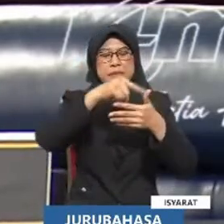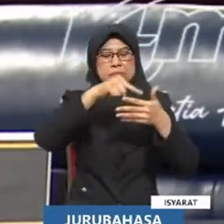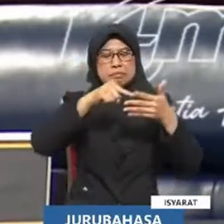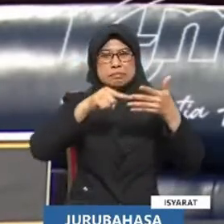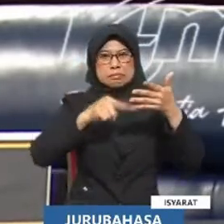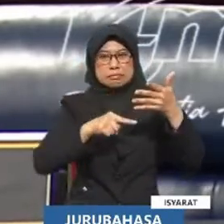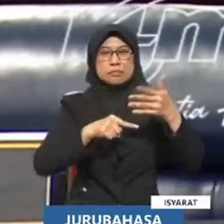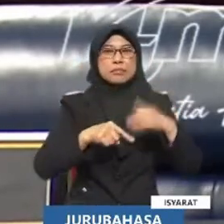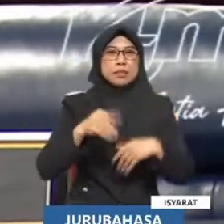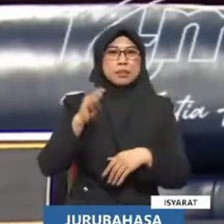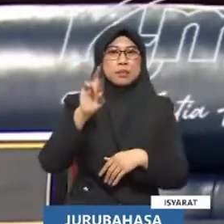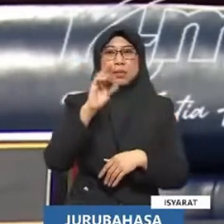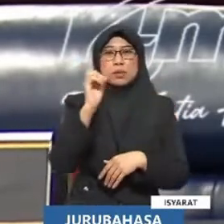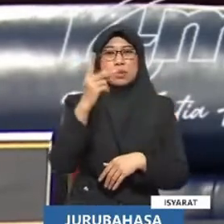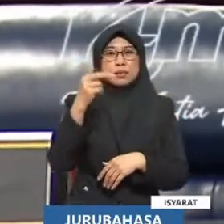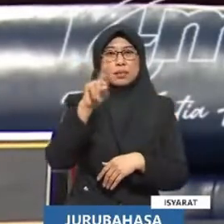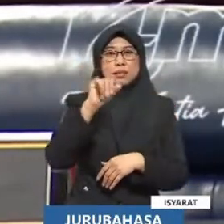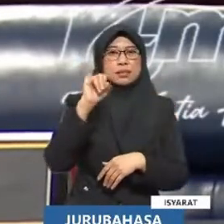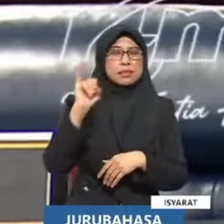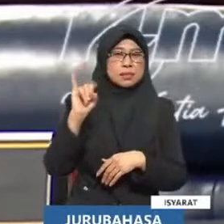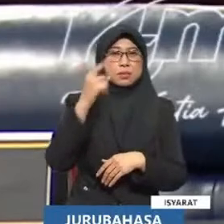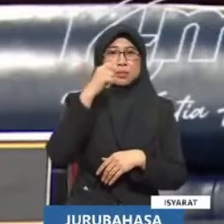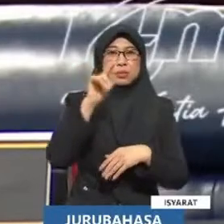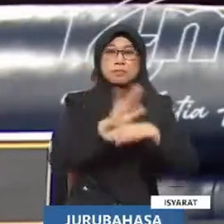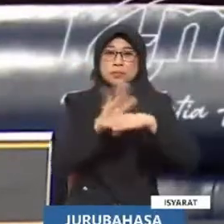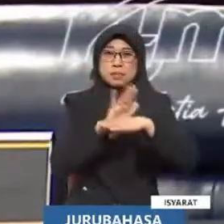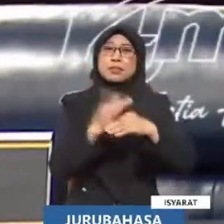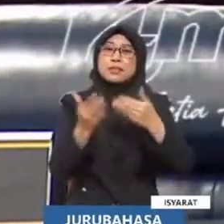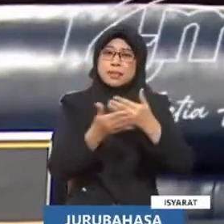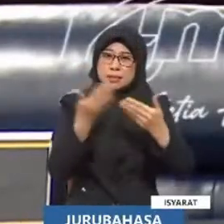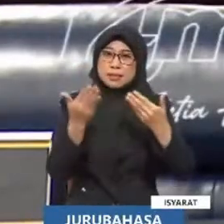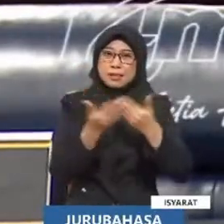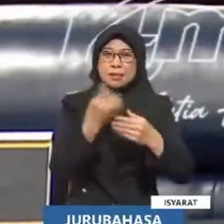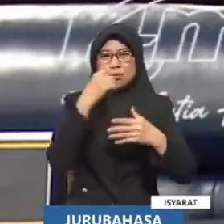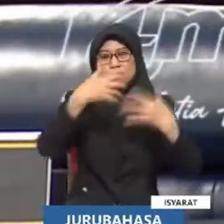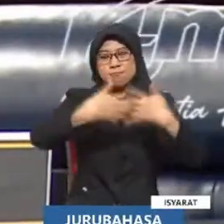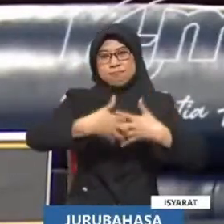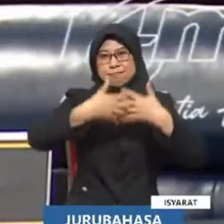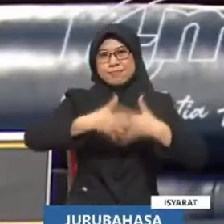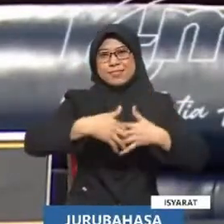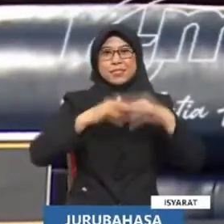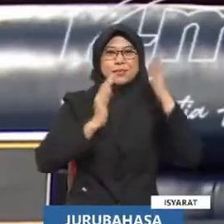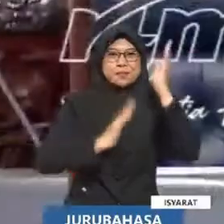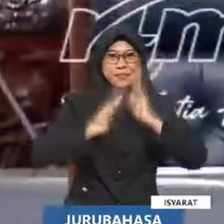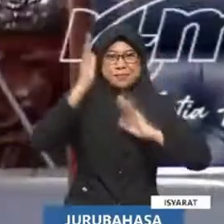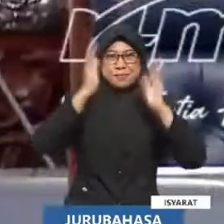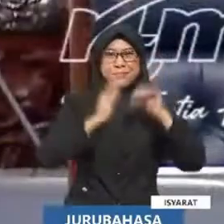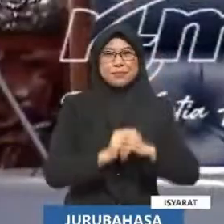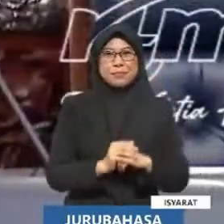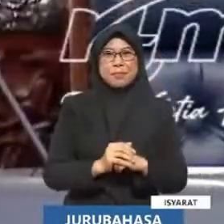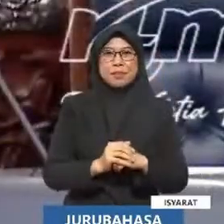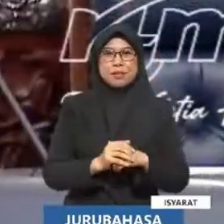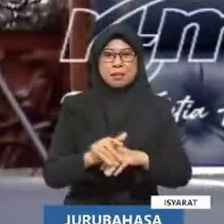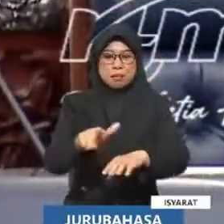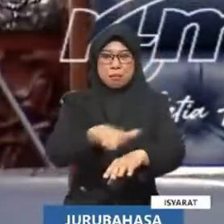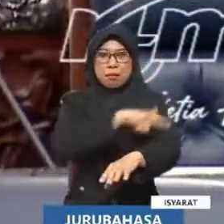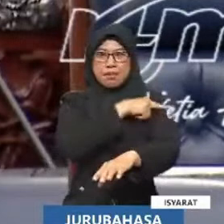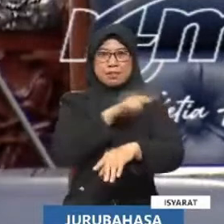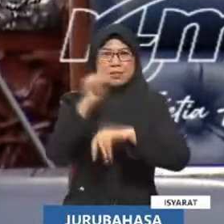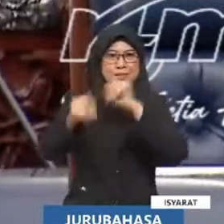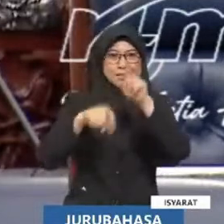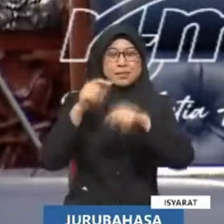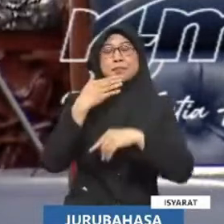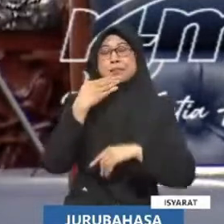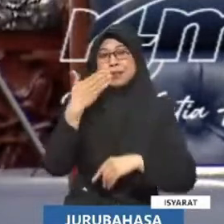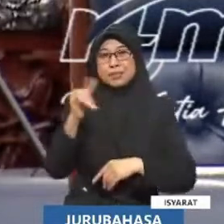continued to be business friendly untuk hilang tempat yang kita terima kasih Panjang suatu Jawab Oke terima